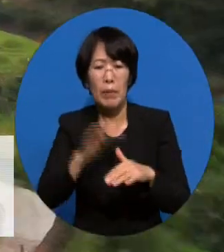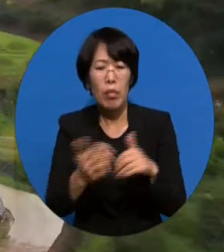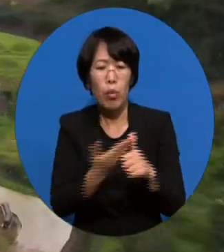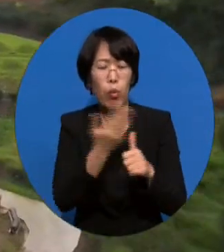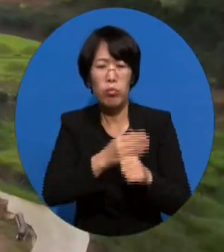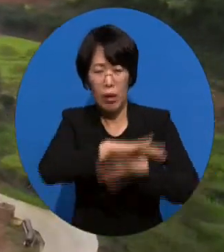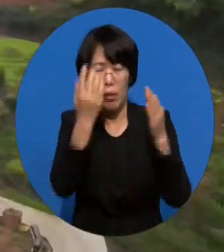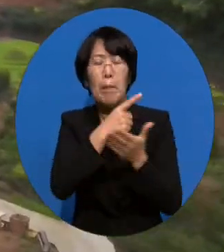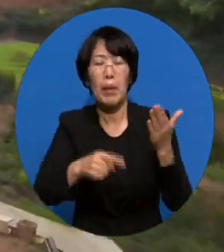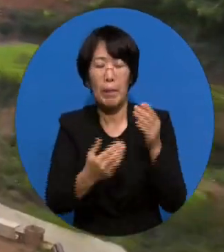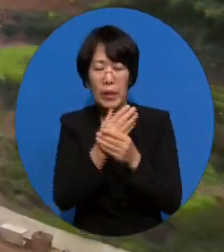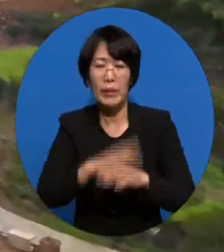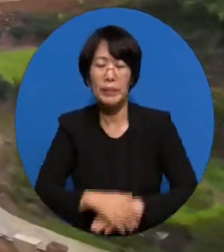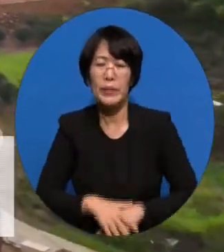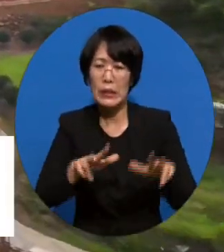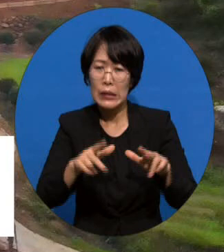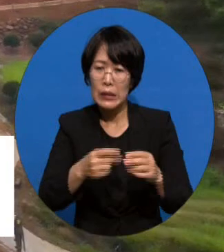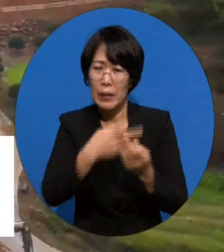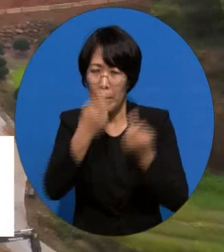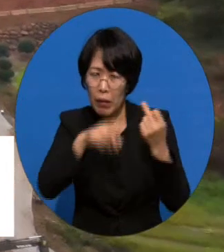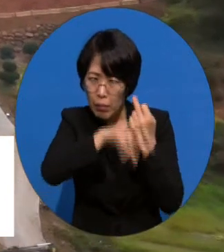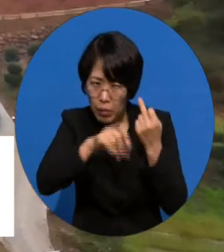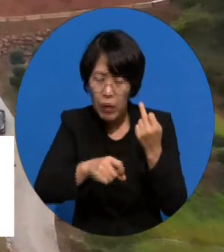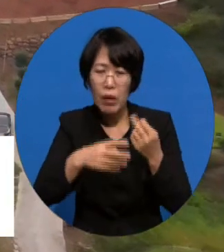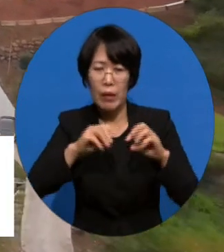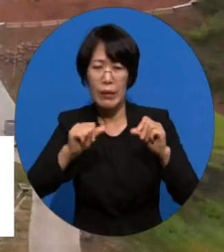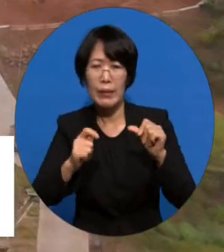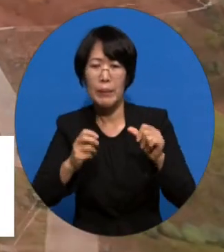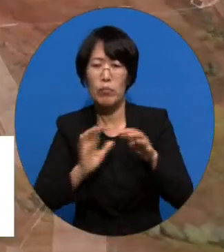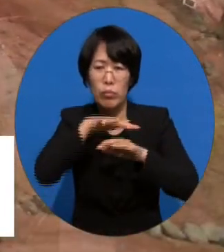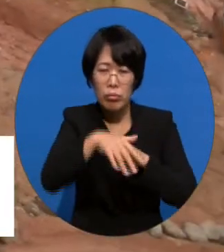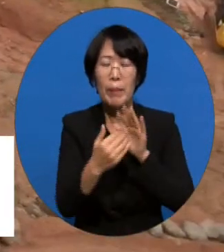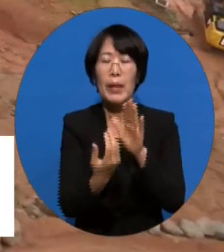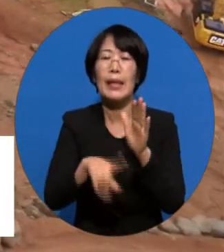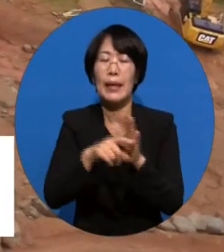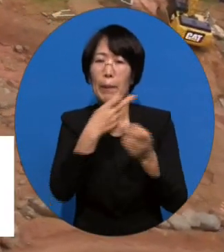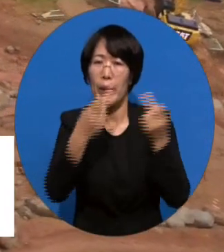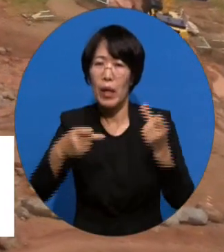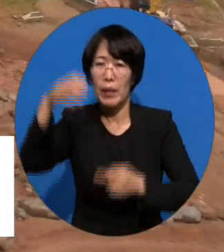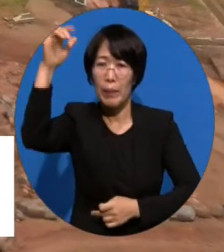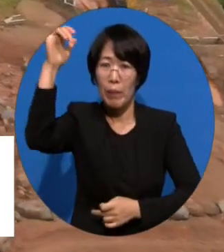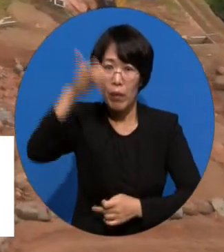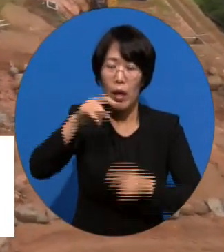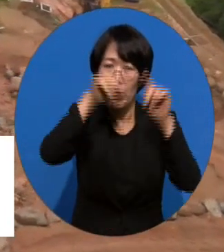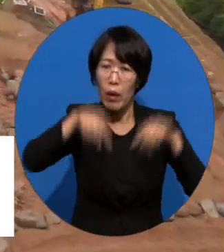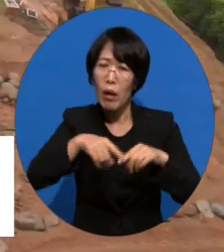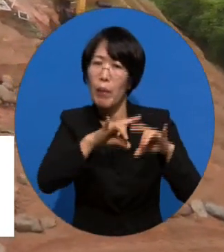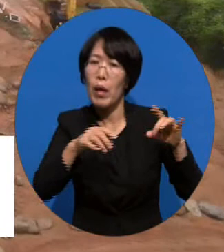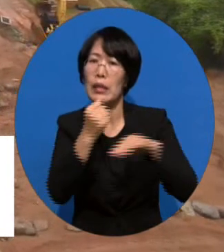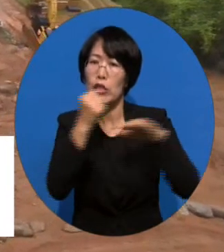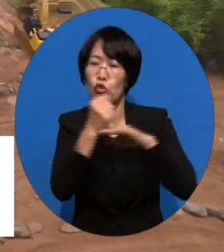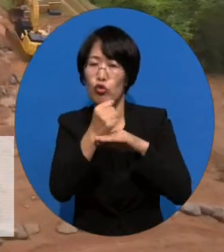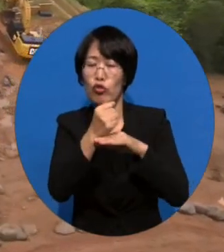거죠. 산업통상자원부는 이 같은 산사태나 토사 유출을 방지하기 위해 산지 태양광 발전 사업 허가 기준